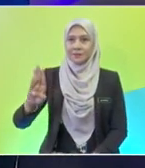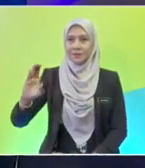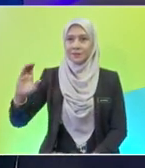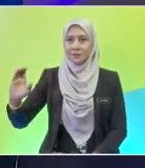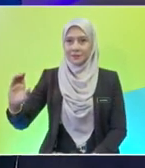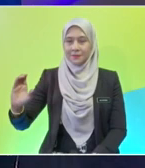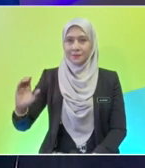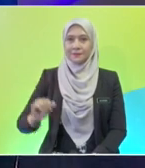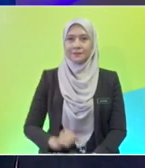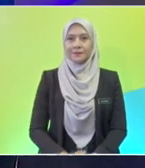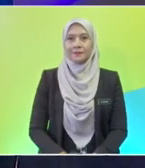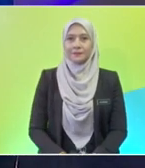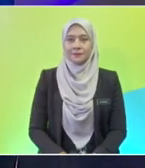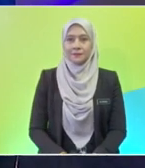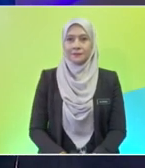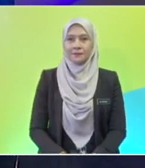adalah